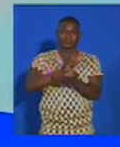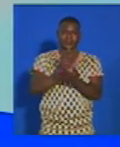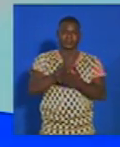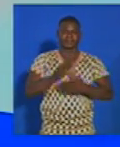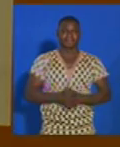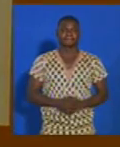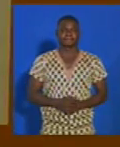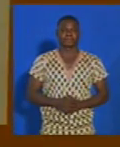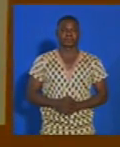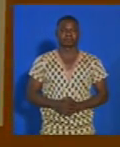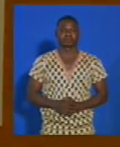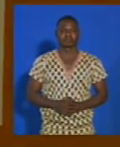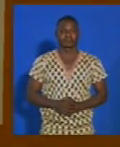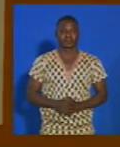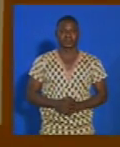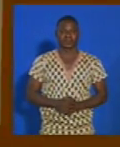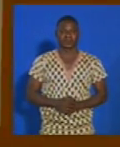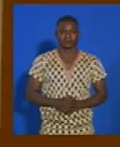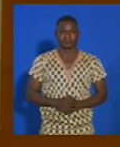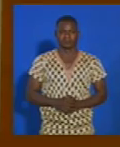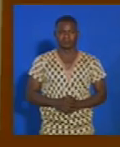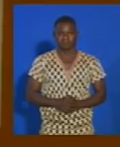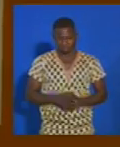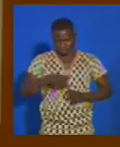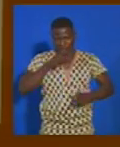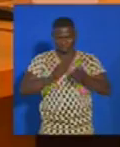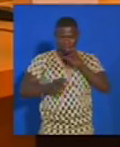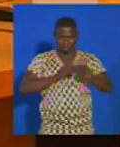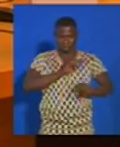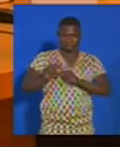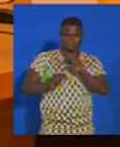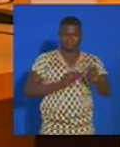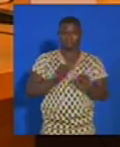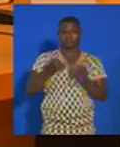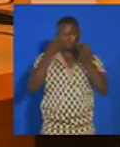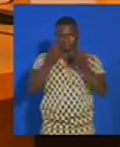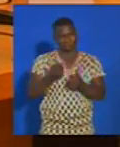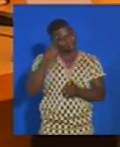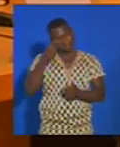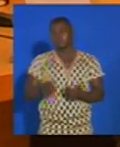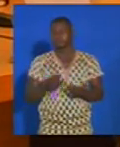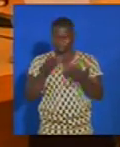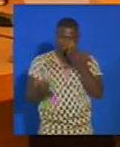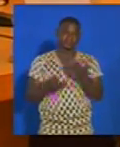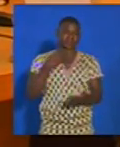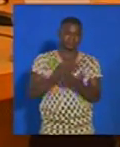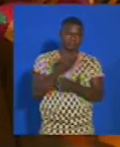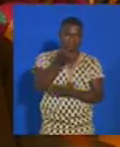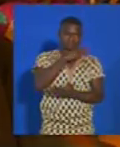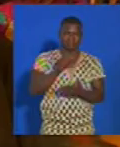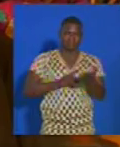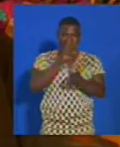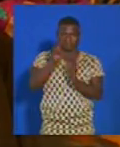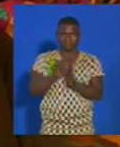à Gawa. La problématique de la mobilisation des ressources pour le financement du développement local se pose avec acuité